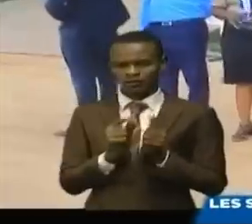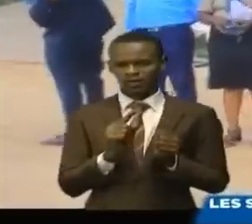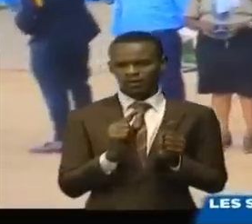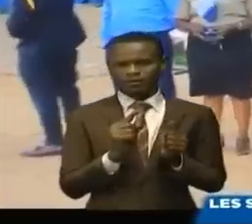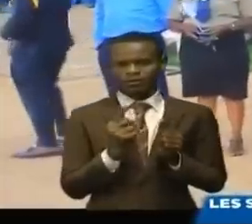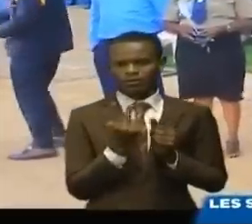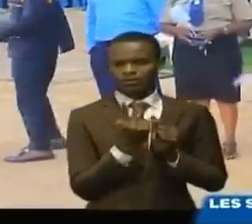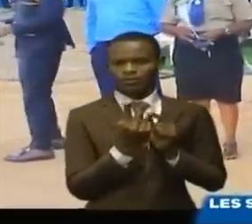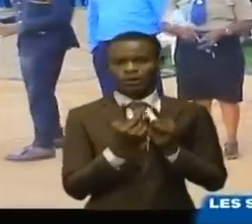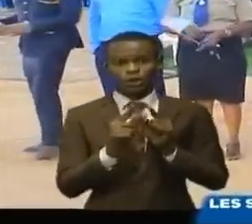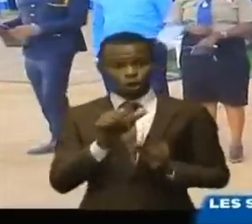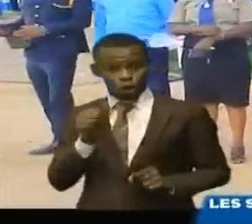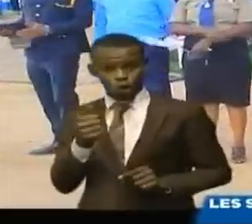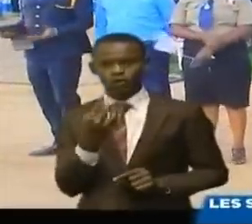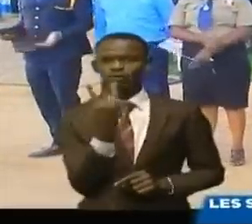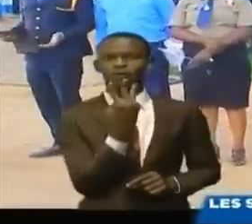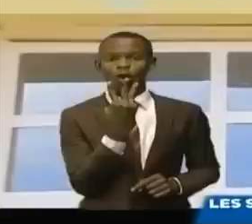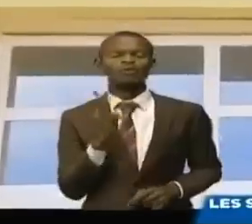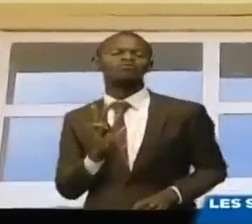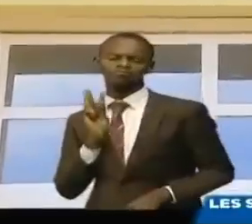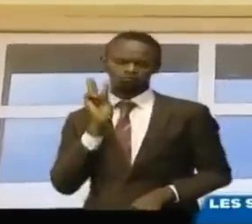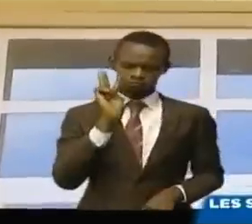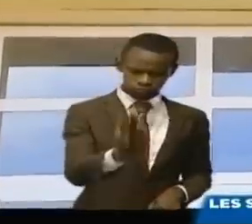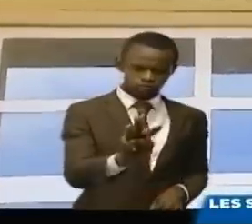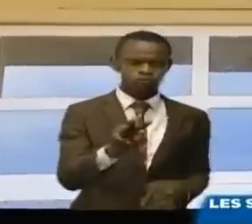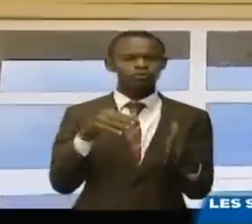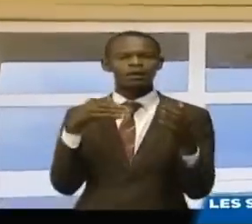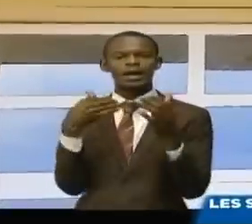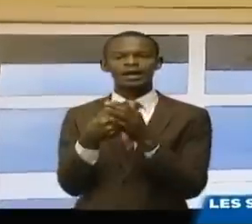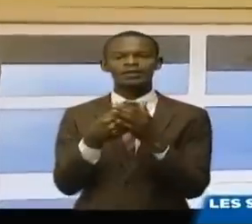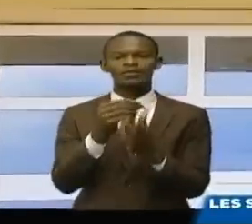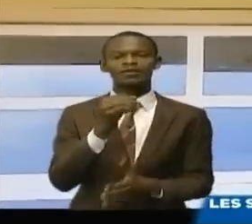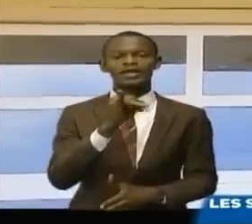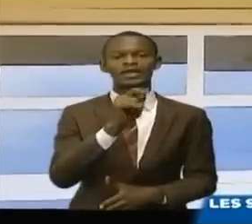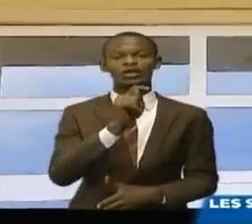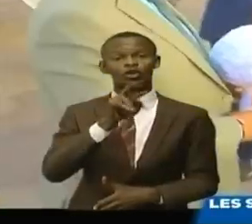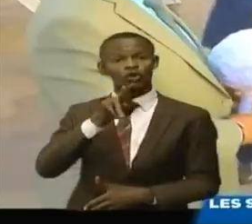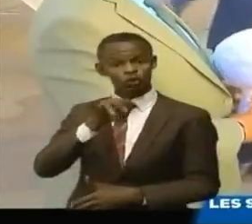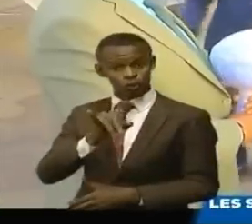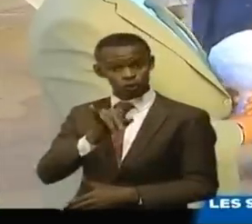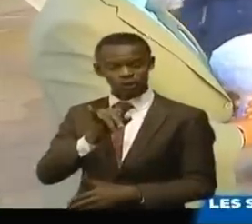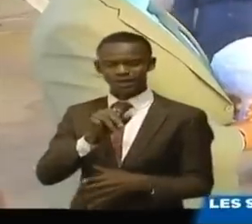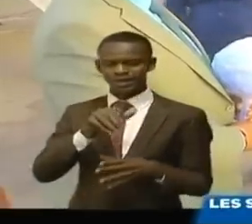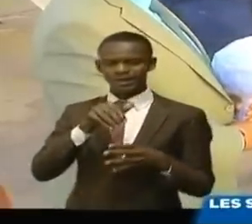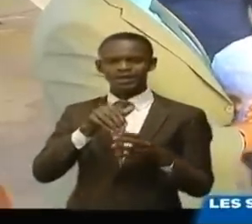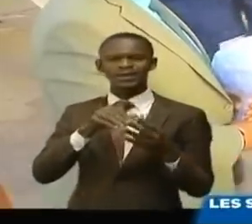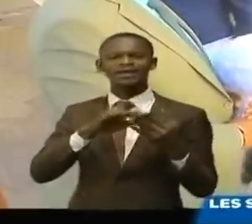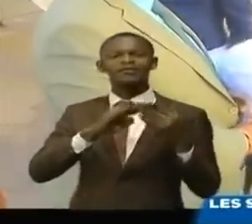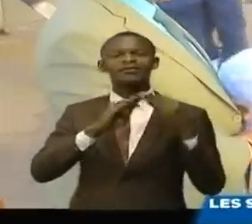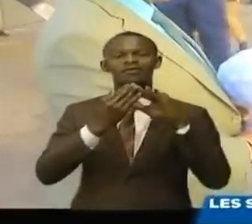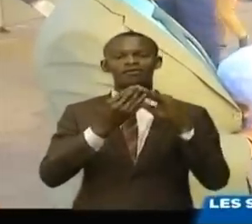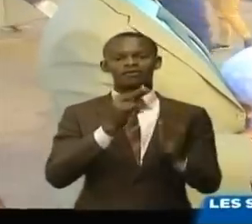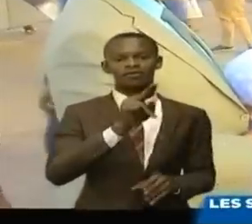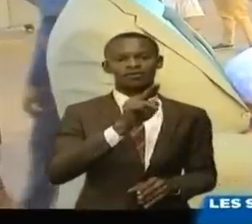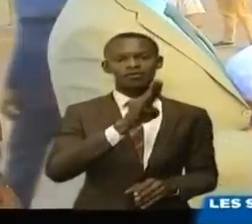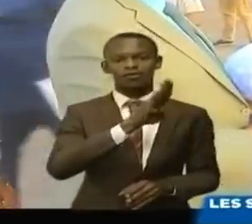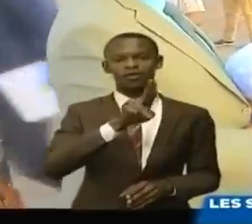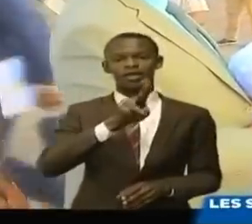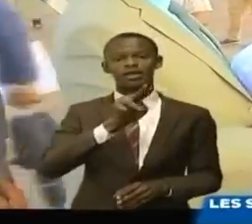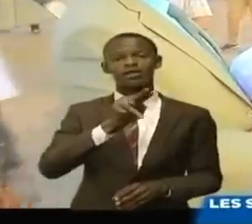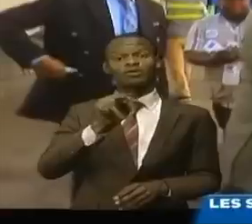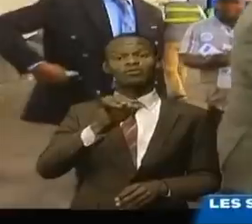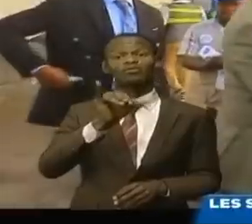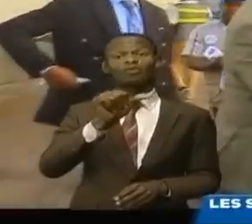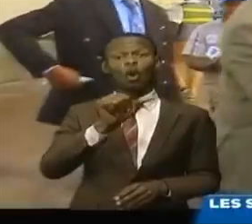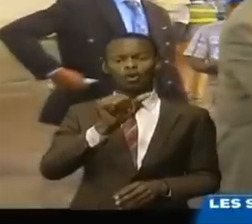à la Tchopo, et dans les Haut-Touélé. Atterri à l'aéroport national Morongo de Bounia, le DG de la DGRAD a été accueilli au bas de la